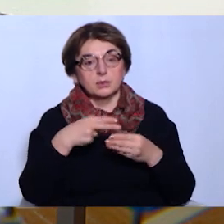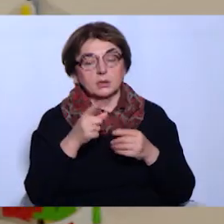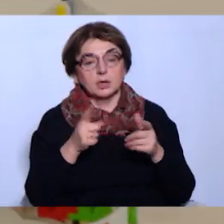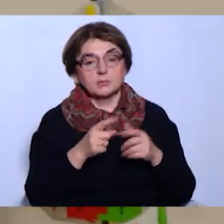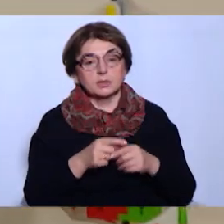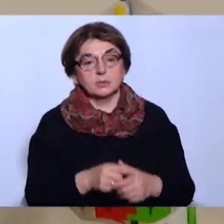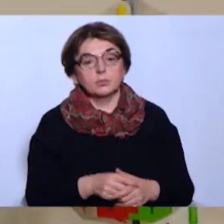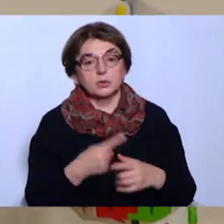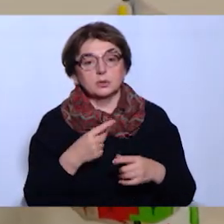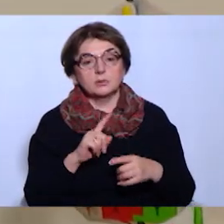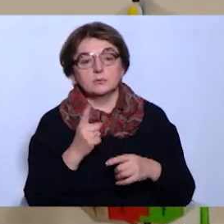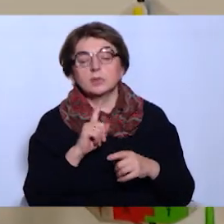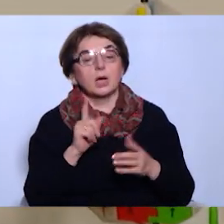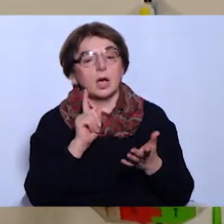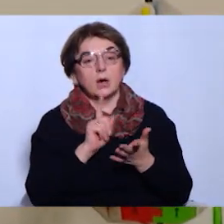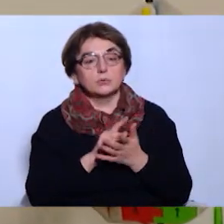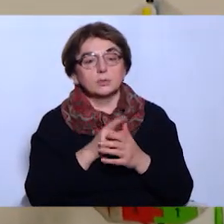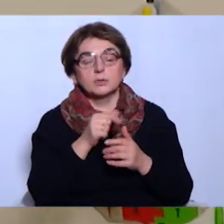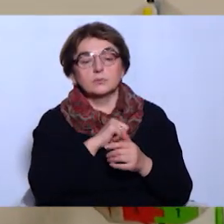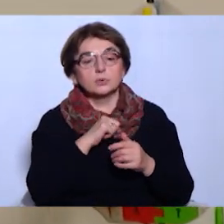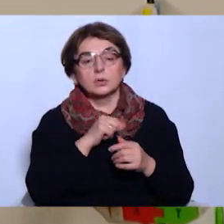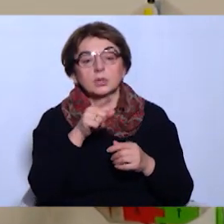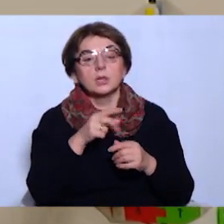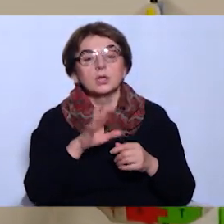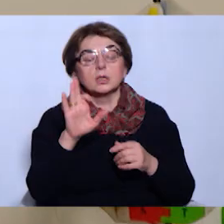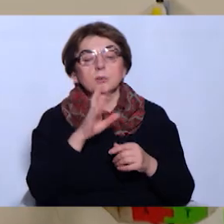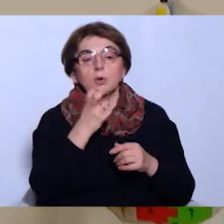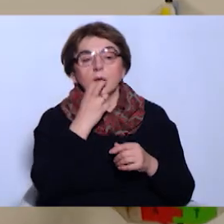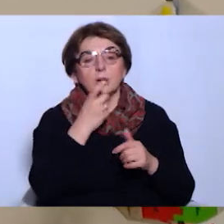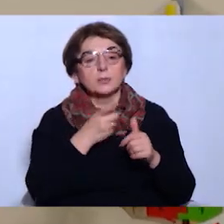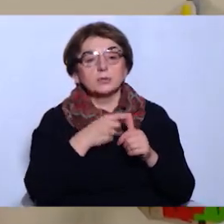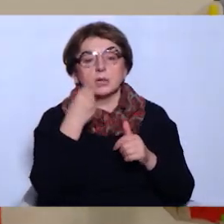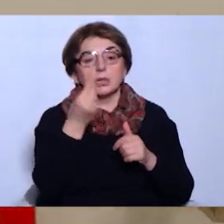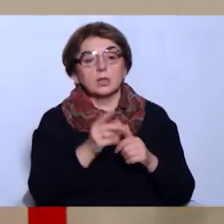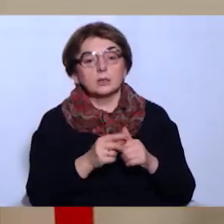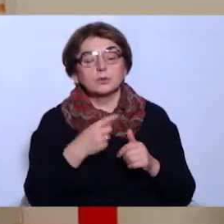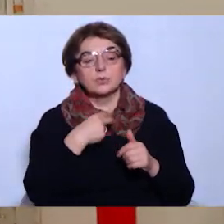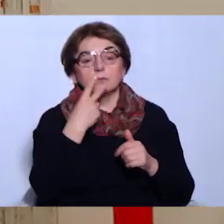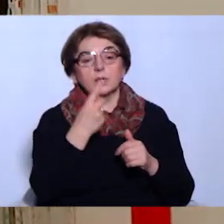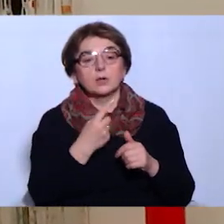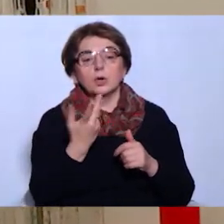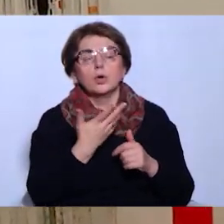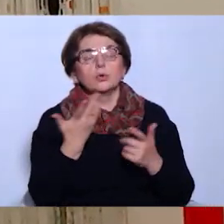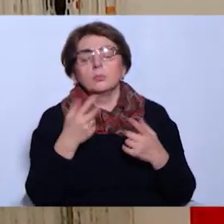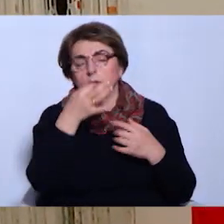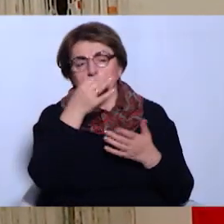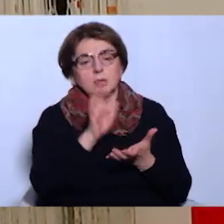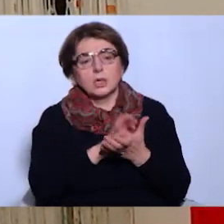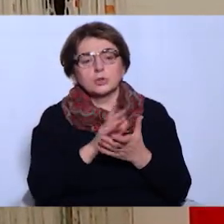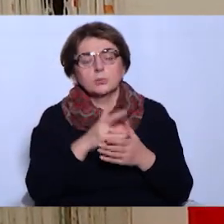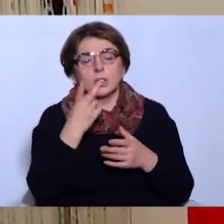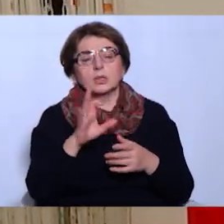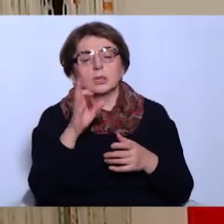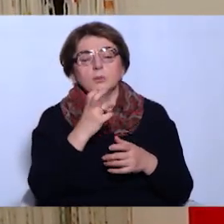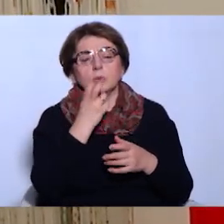დაჭრილ ბარათებს, რომელსაც რა თქმა უნდა არაწერია ელემენტის სახელი. აი მაგალითად, ამ ბარათზე თქვენ ხედავთ, რომ ეს რომელიღაცა